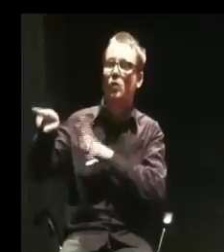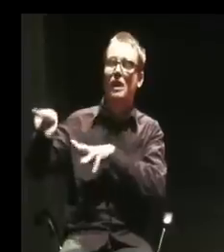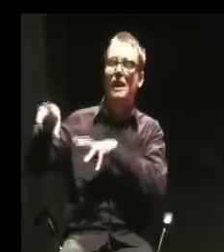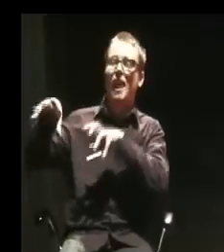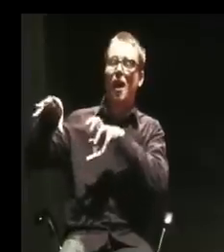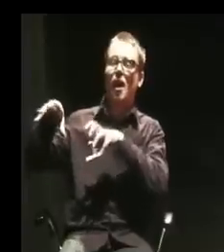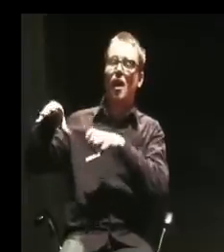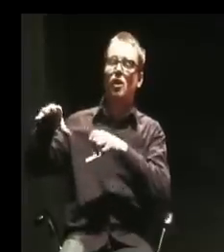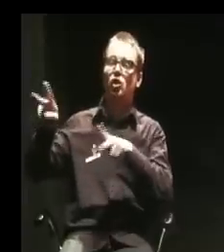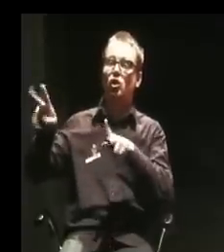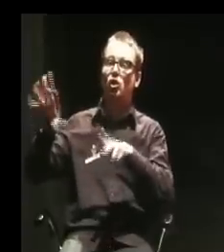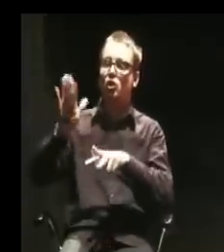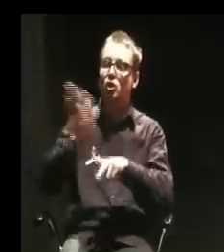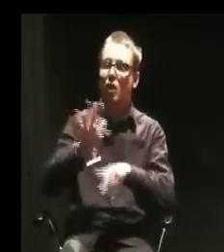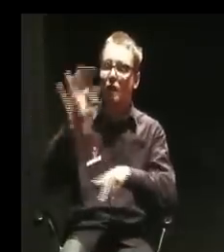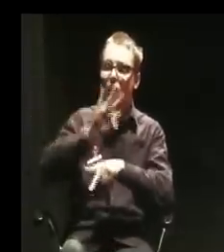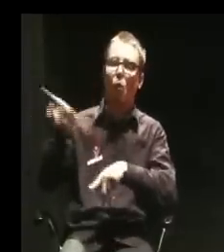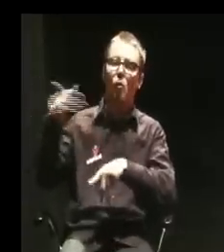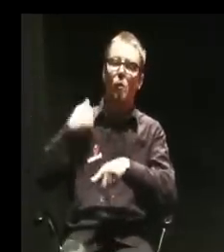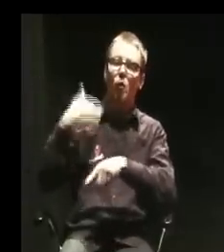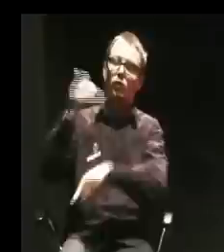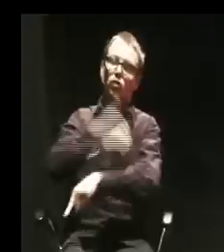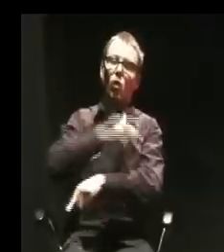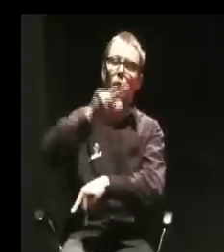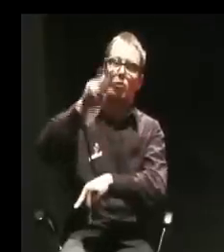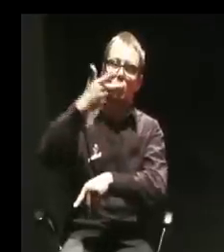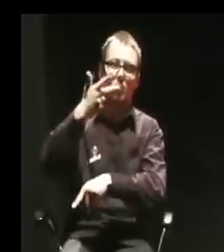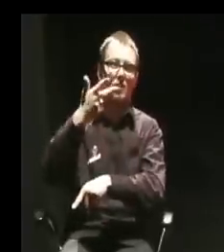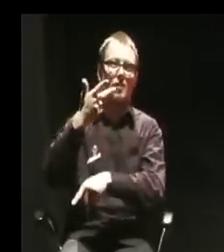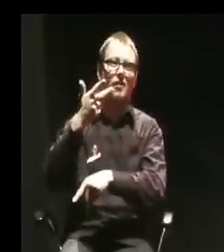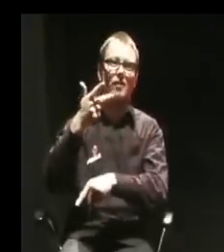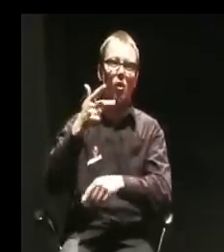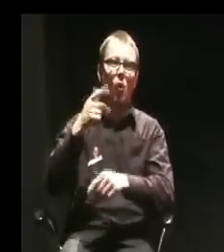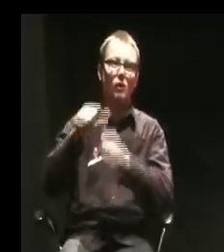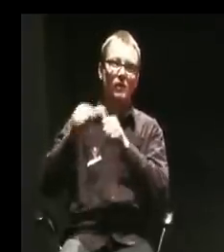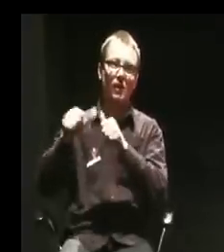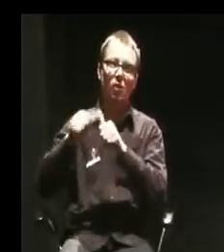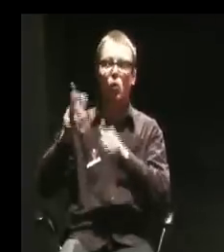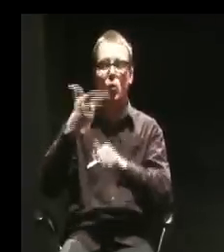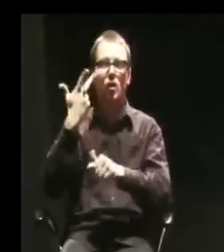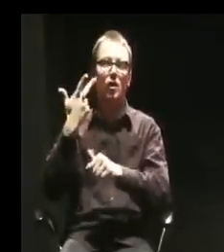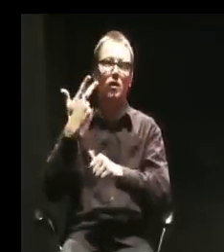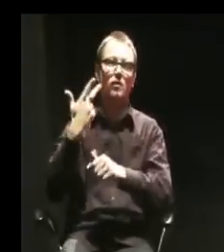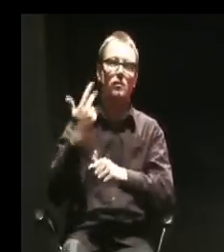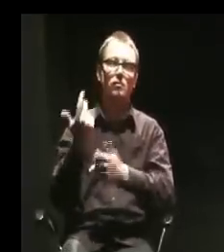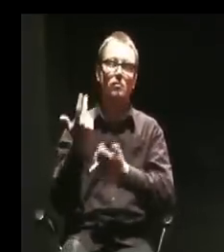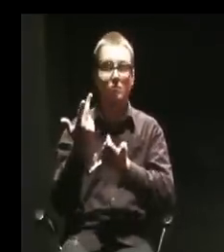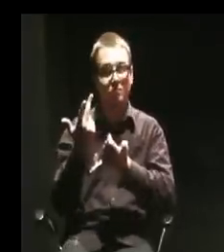spełnić się zawodowo i chciałem dalej się rozbijać. I postanowiłem, że zrobię psikus losowi, nie